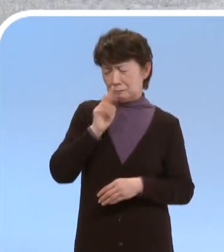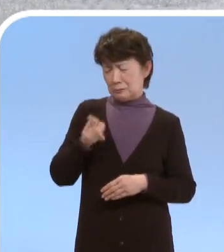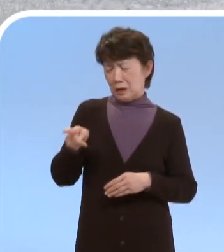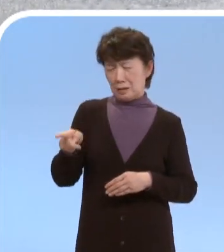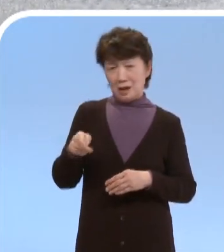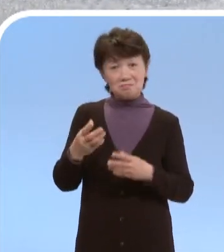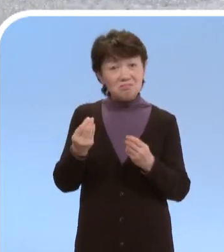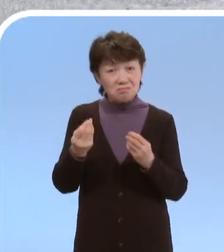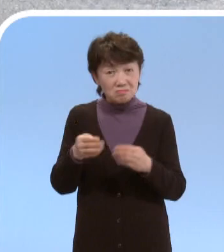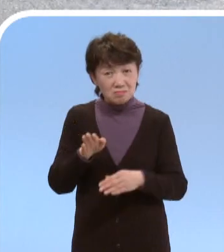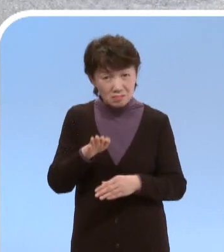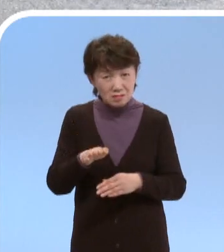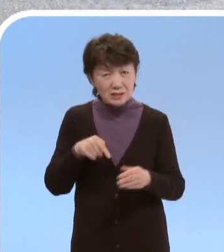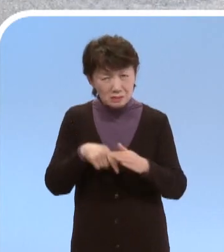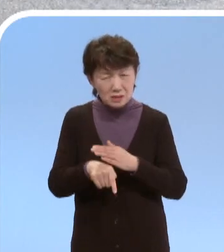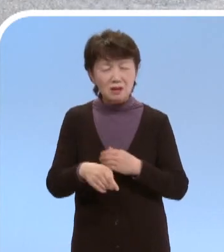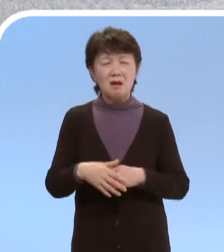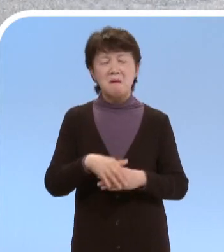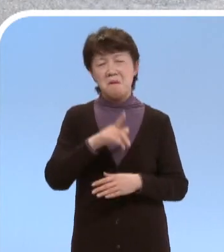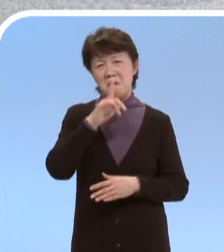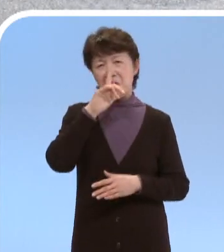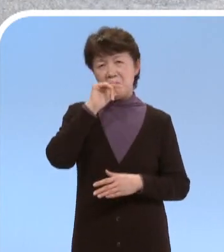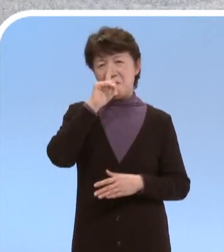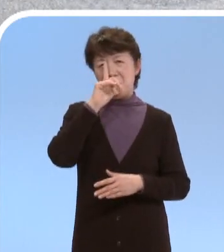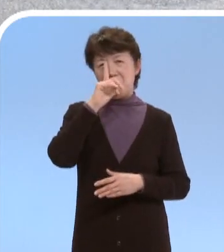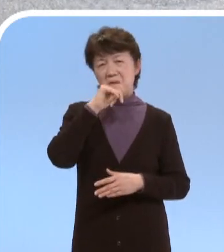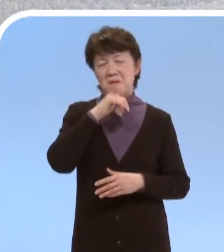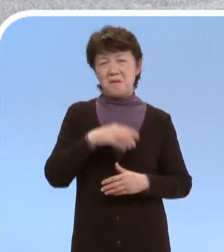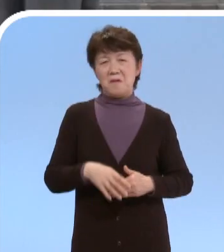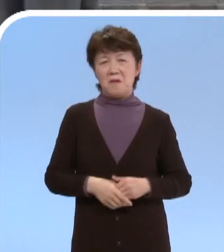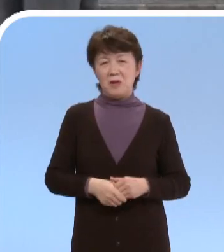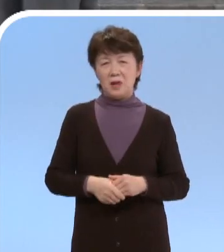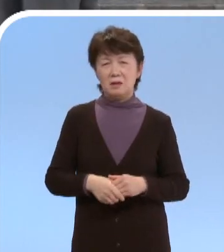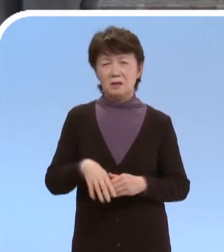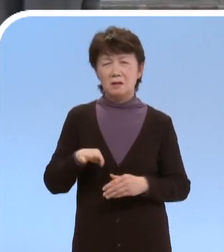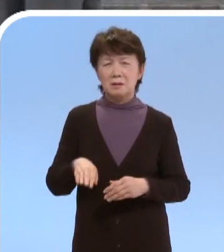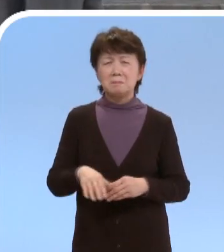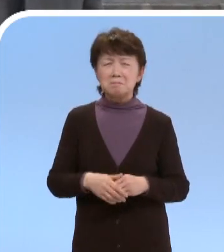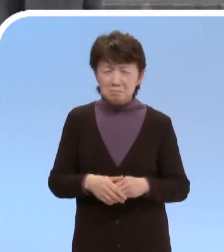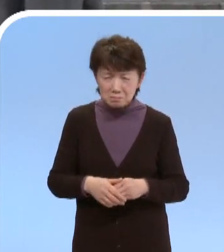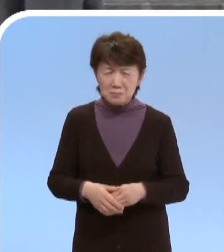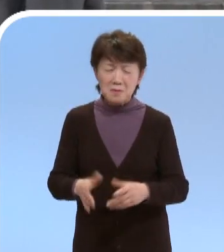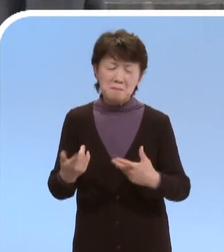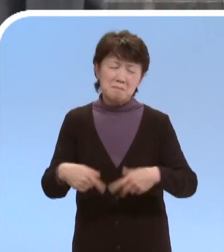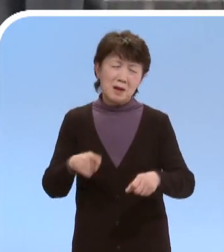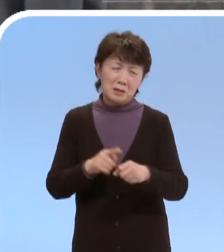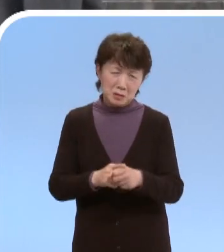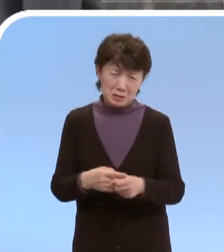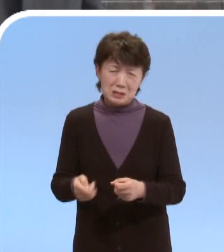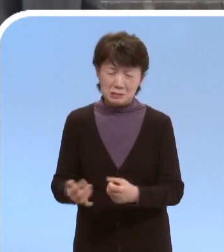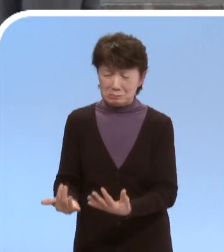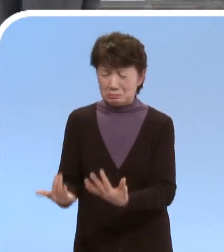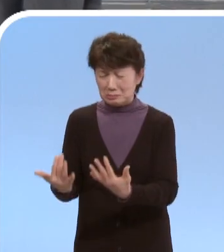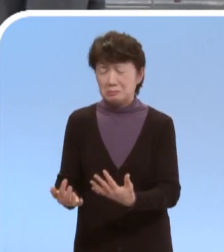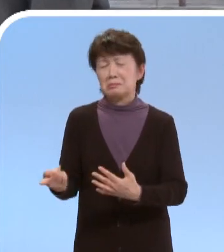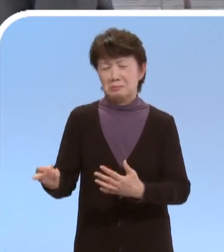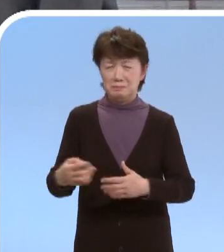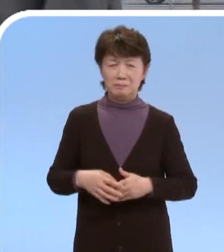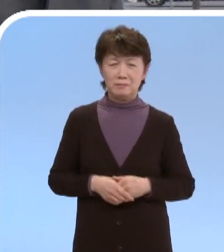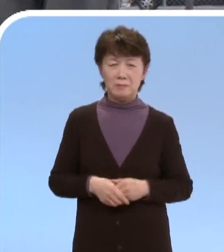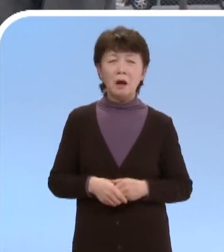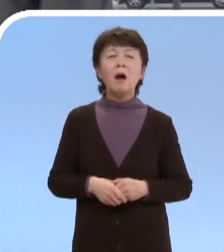景観も、 そうですね、 良くないっていうのはありますよね。 これが毎年繰り返されると。 おー、